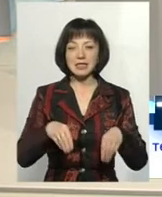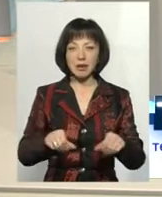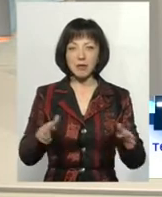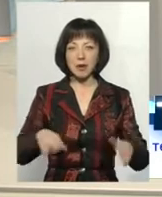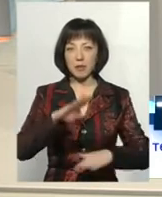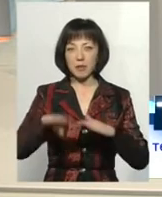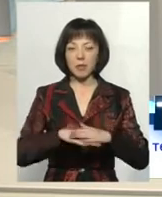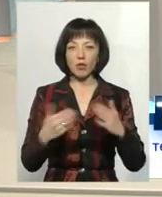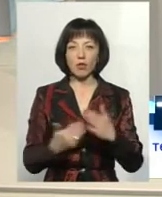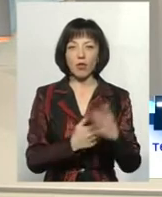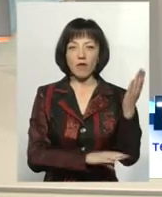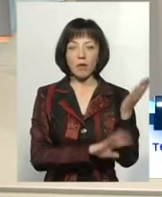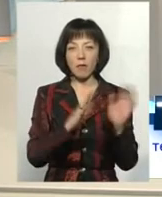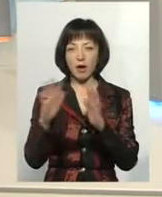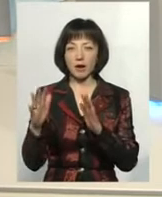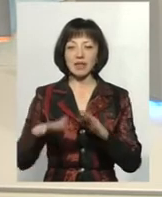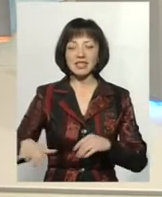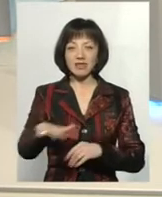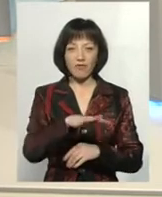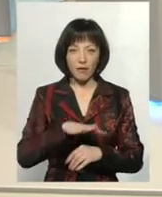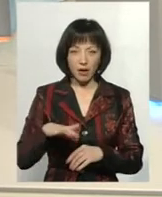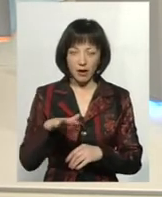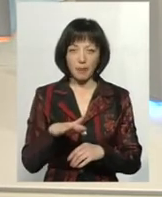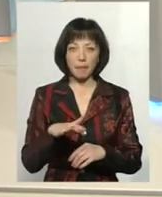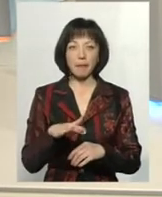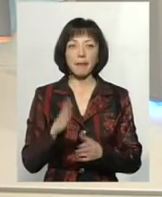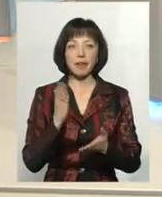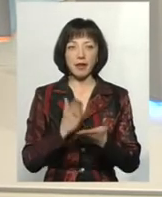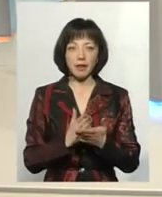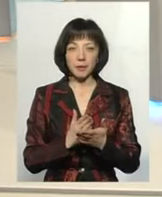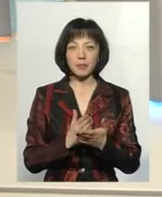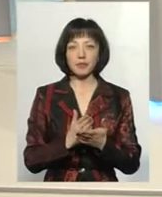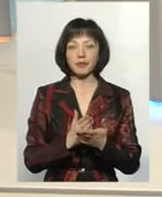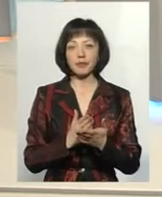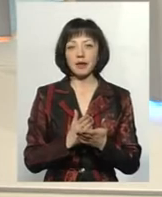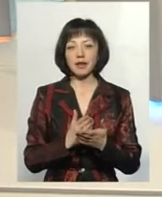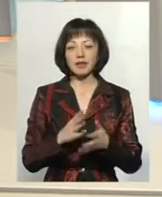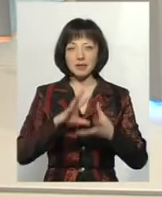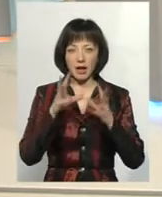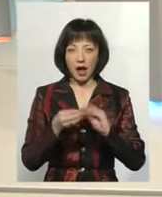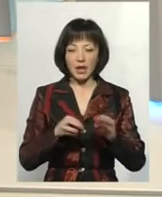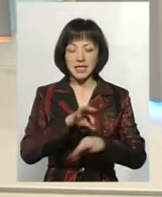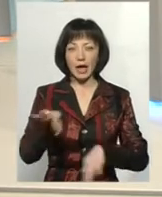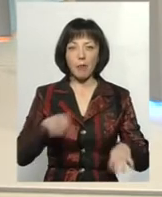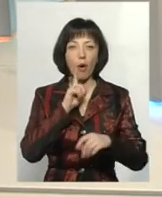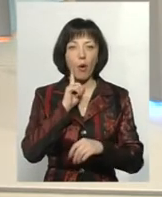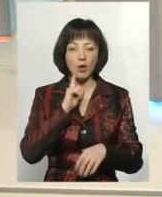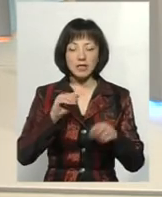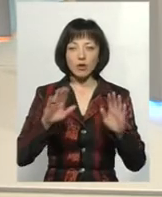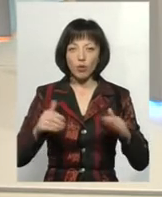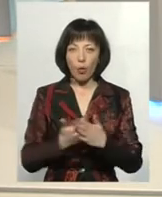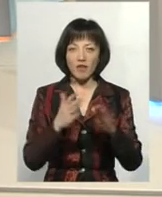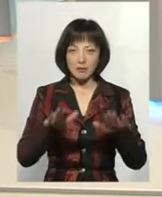нові парки і сквери. Вони вже виділені тут. І прив'язуючись до цієї комплексної схеми озеленення, ми будемо нові